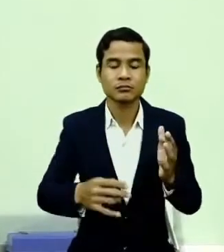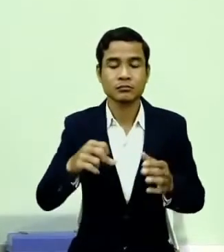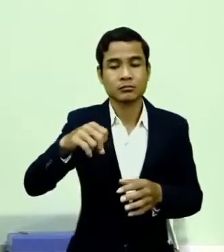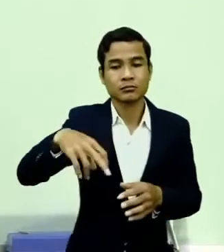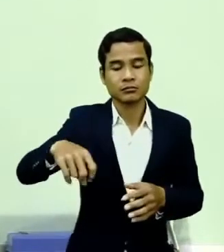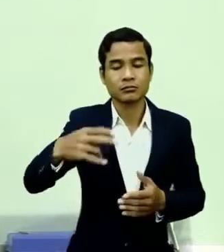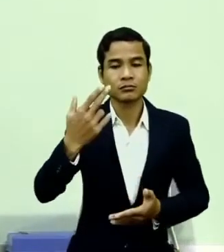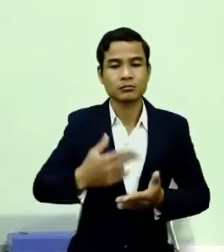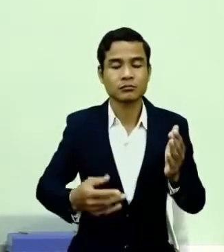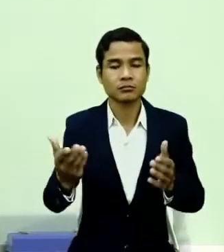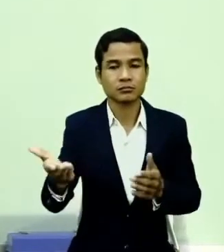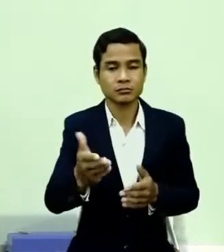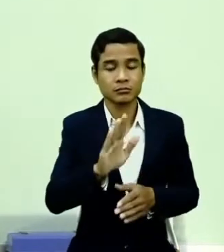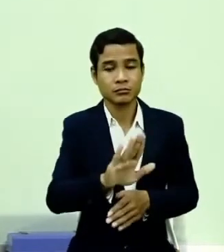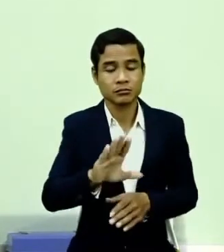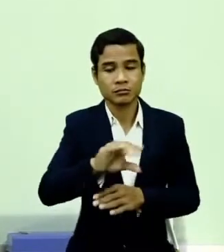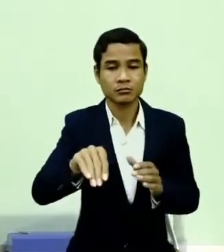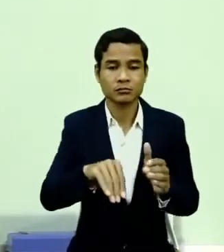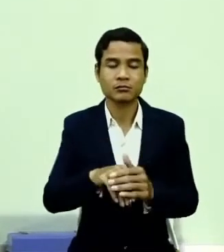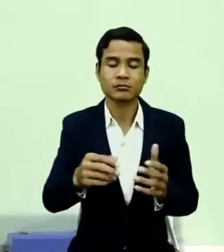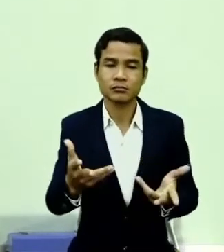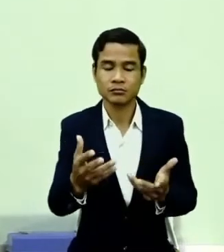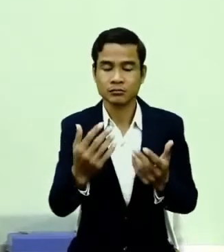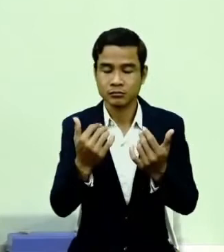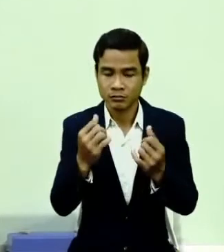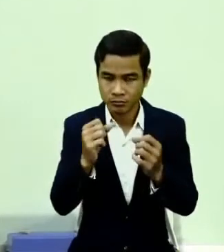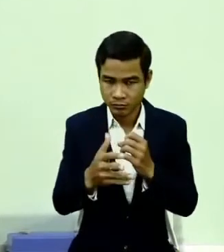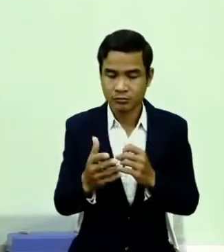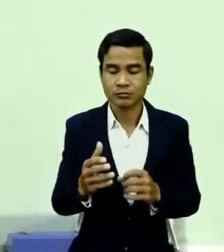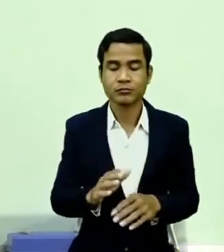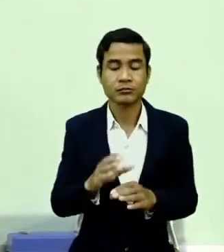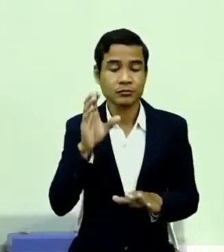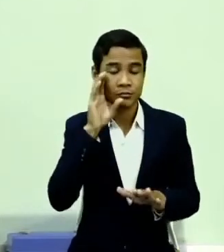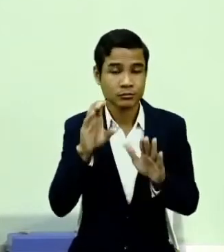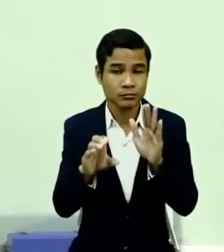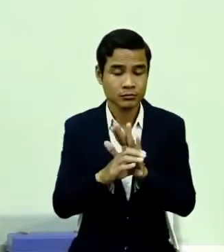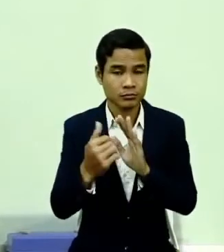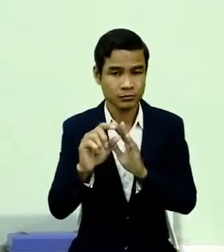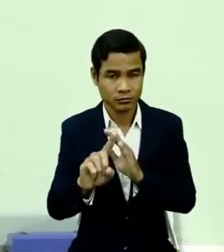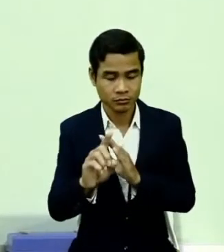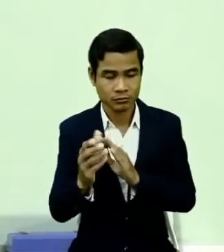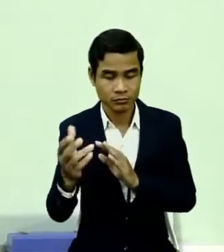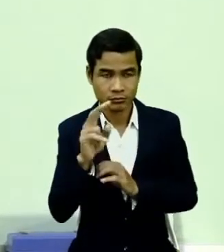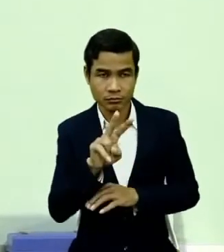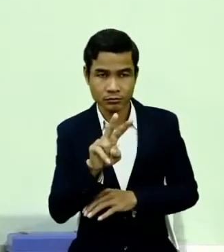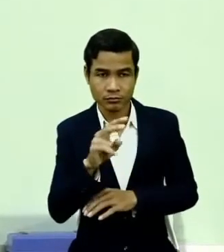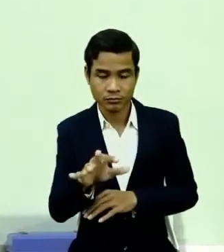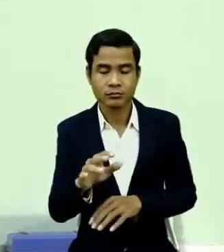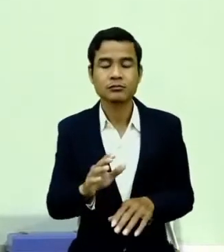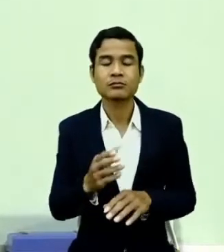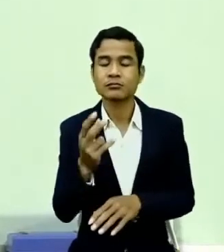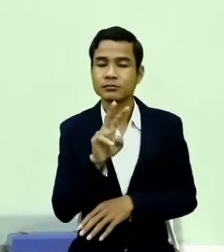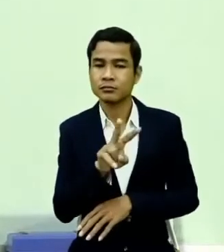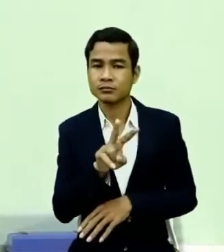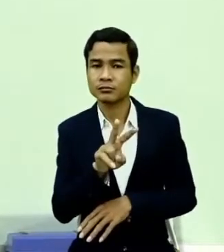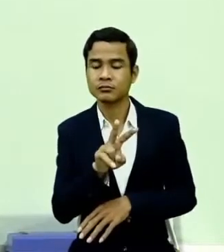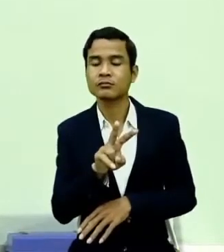con tiếng ốc nế chà tỏ chân dưỡng chạp đám nơi rụp tí mùi con khơi hai ní cứ